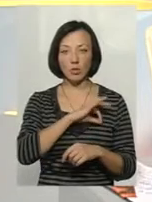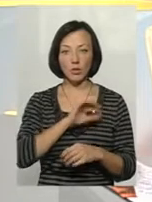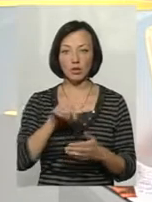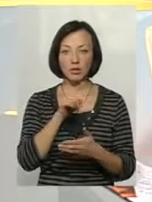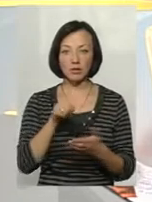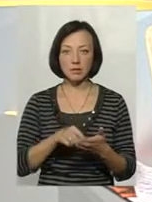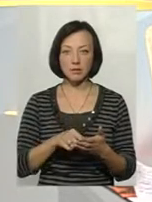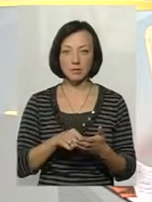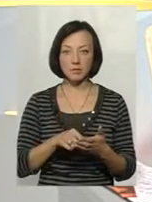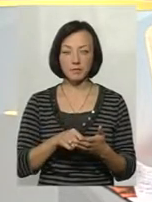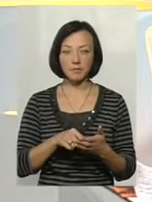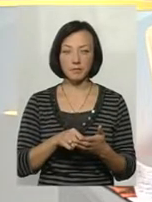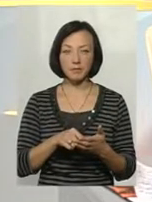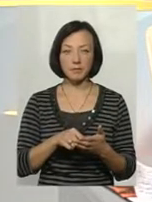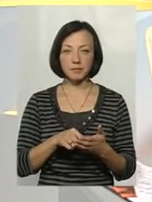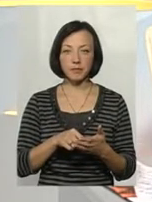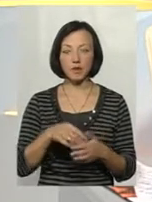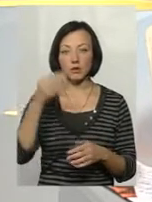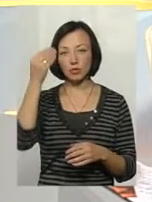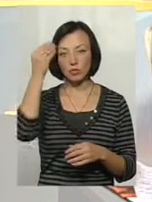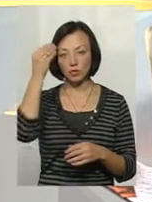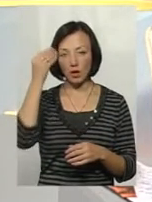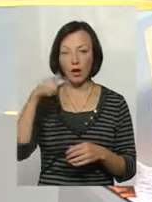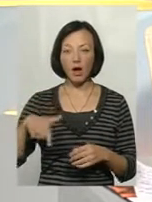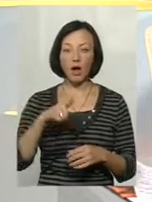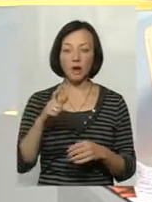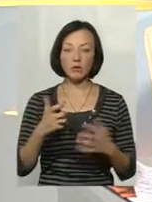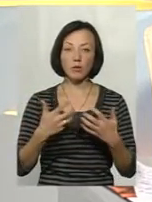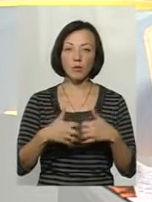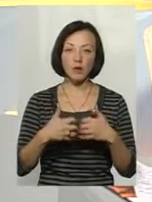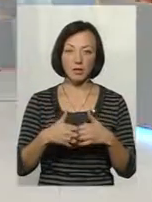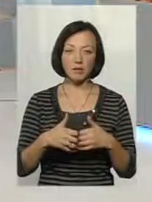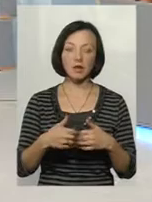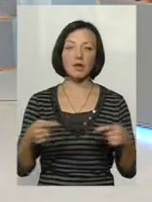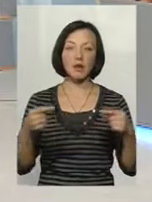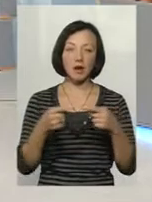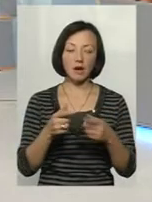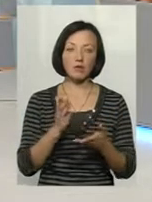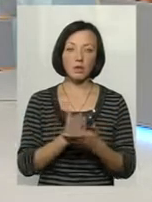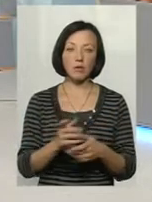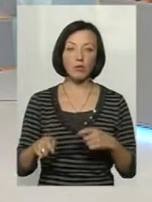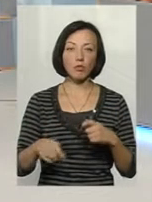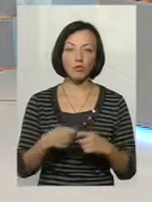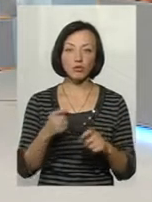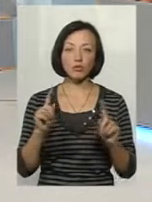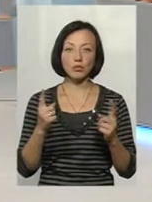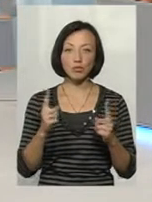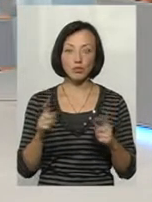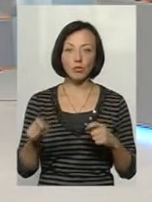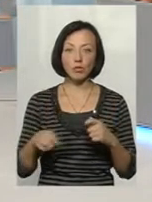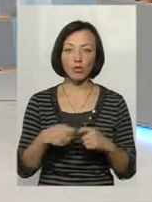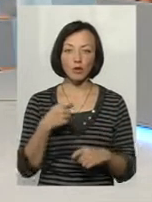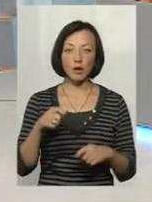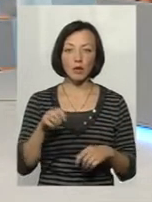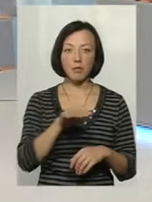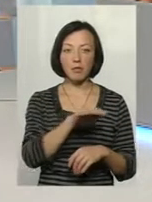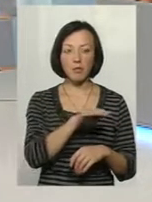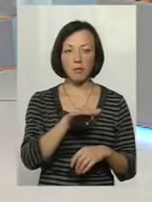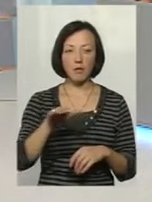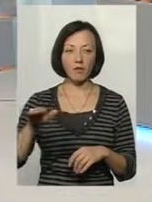експлуатації? Газового обладнання. З точки зору газового обладнання якраз є порушення, тому що порушується